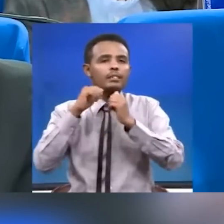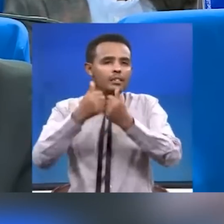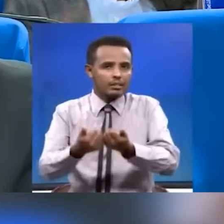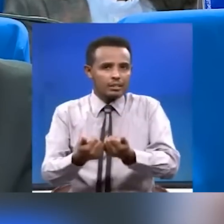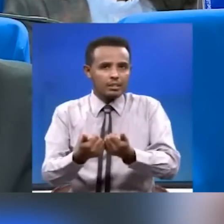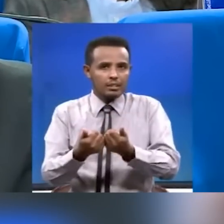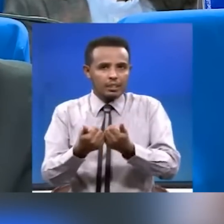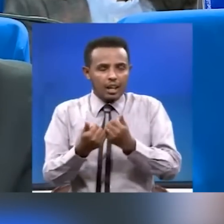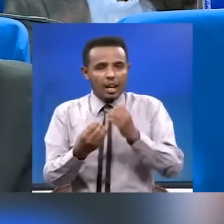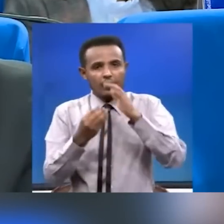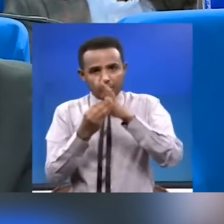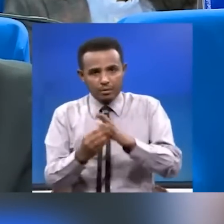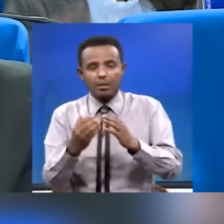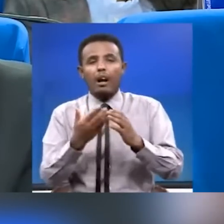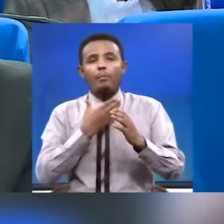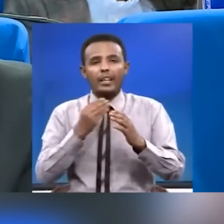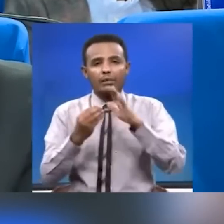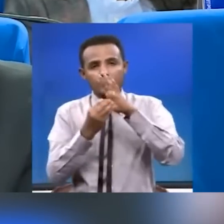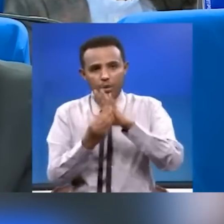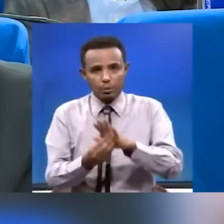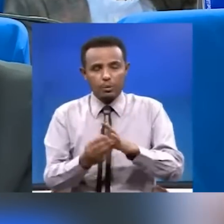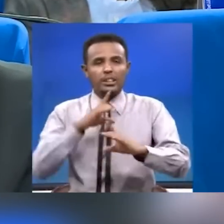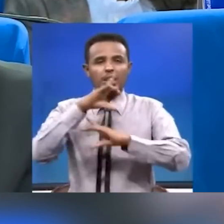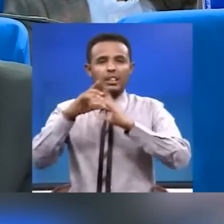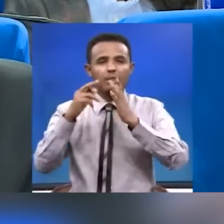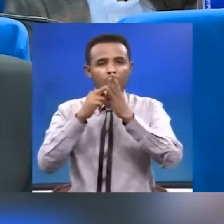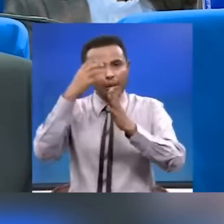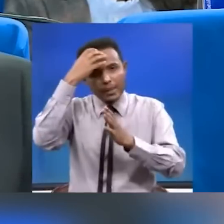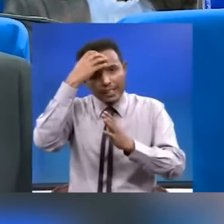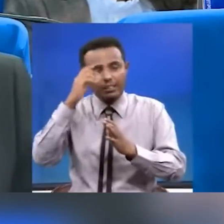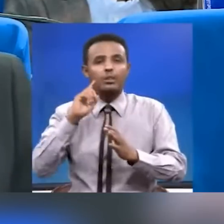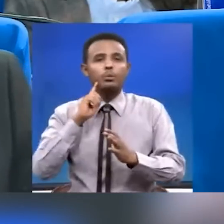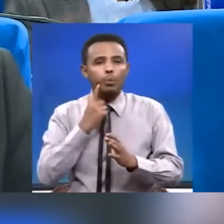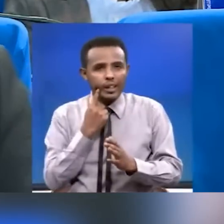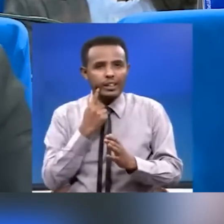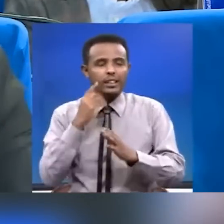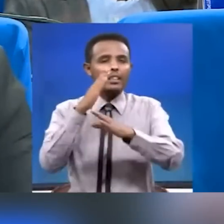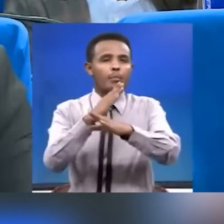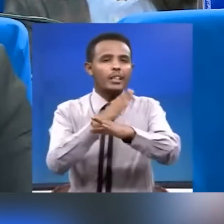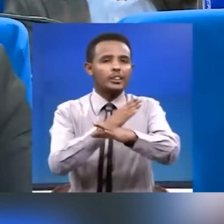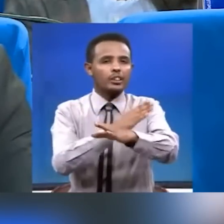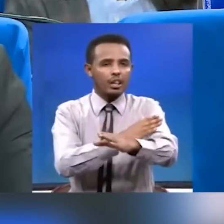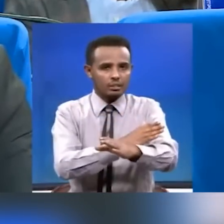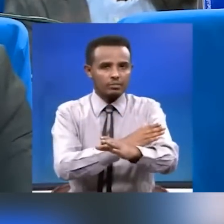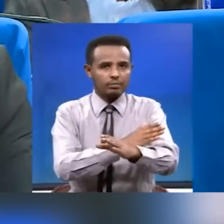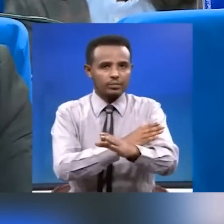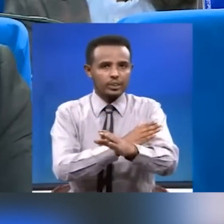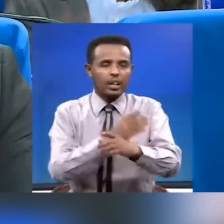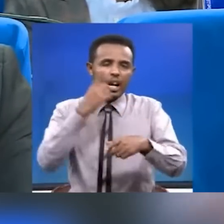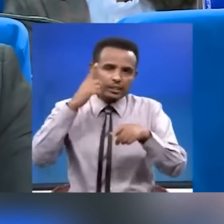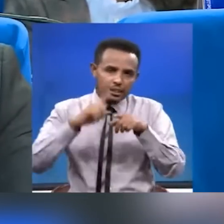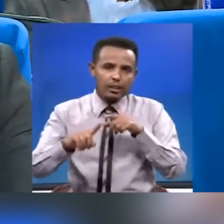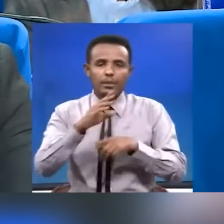አድሏዊ የሆነው ነው፣ አማራን የሚጨቁ ነው። የክልሉን ህገ መንግስት እንኳን ለማሻሻል አልቻልንም